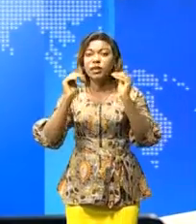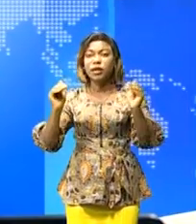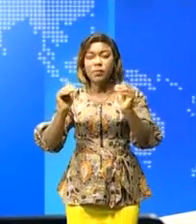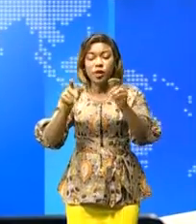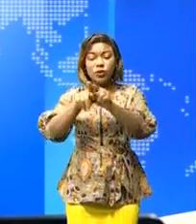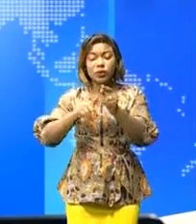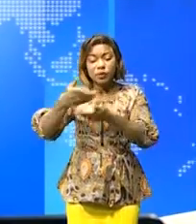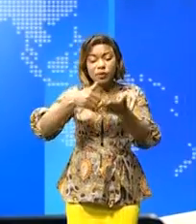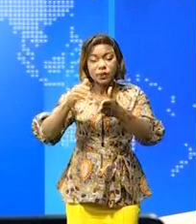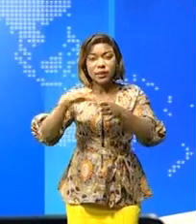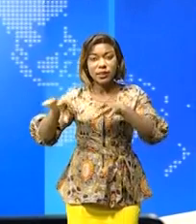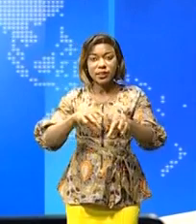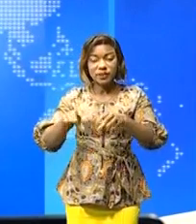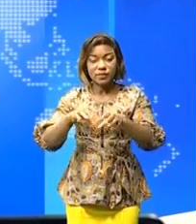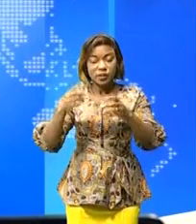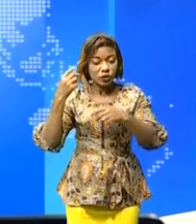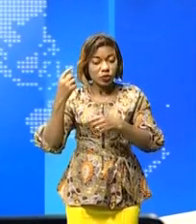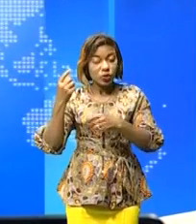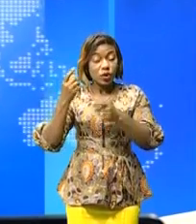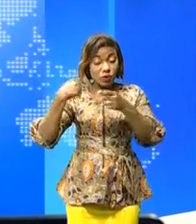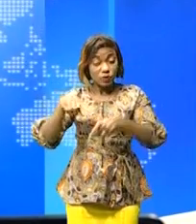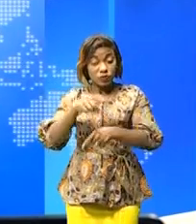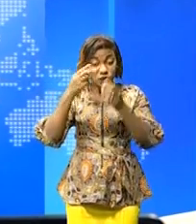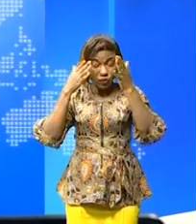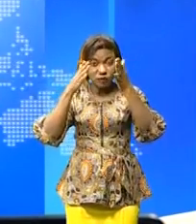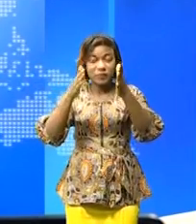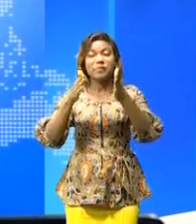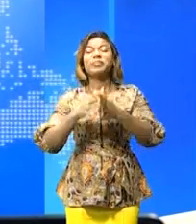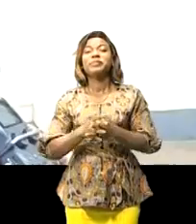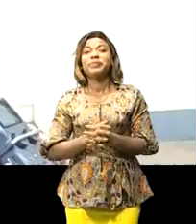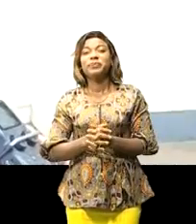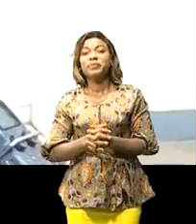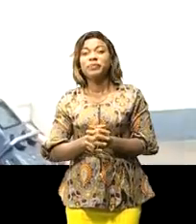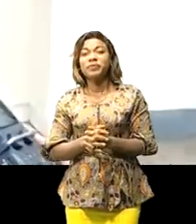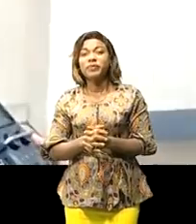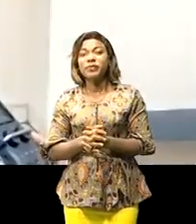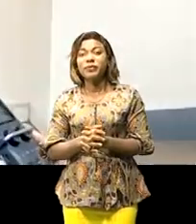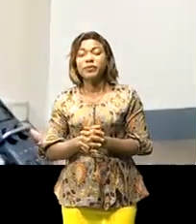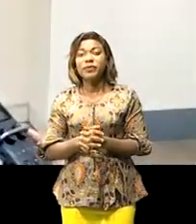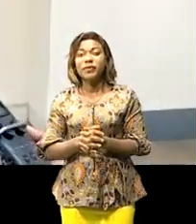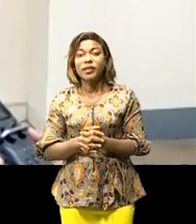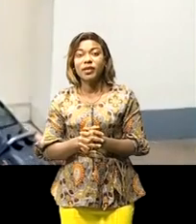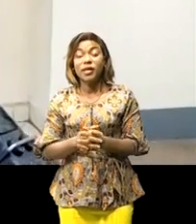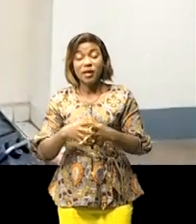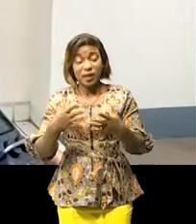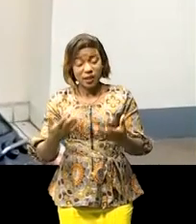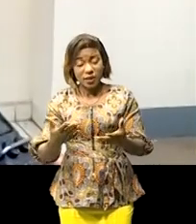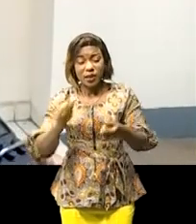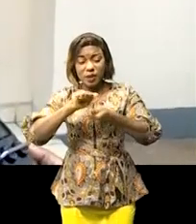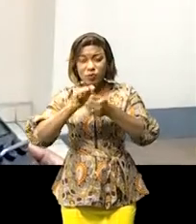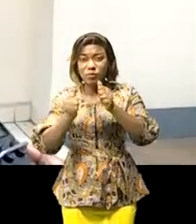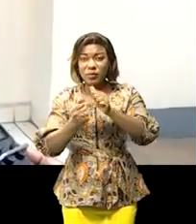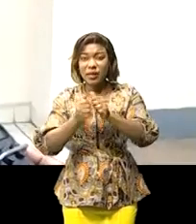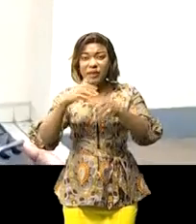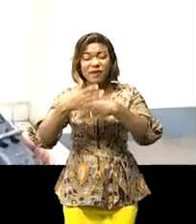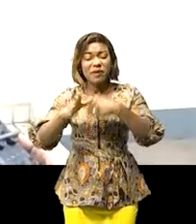la reprise des activités. On l'écoute au micro de Grace Maosso. À l'incident malheureux